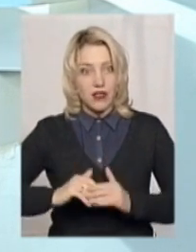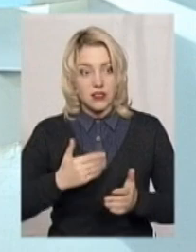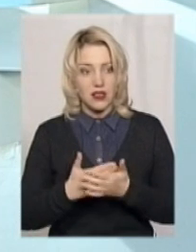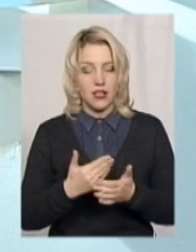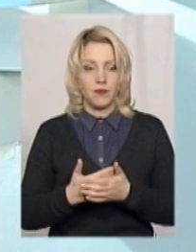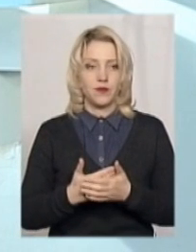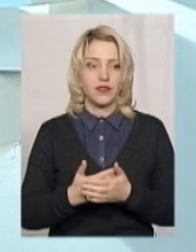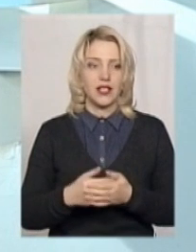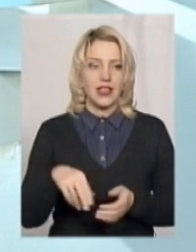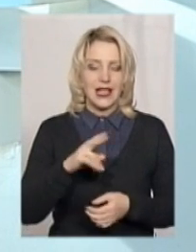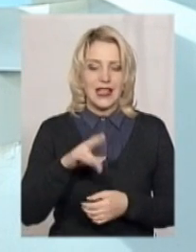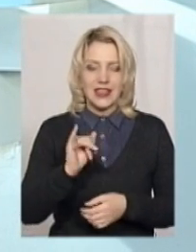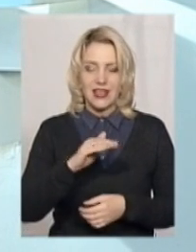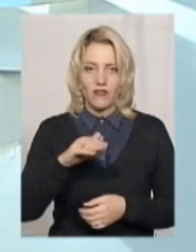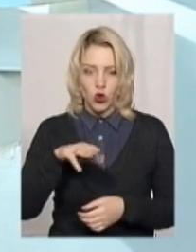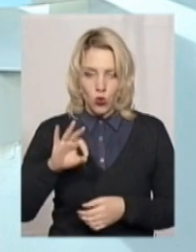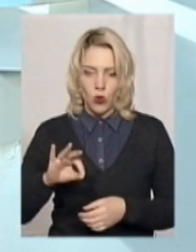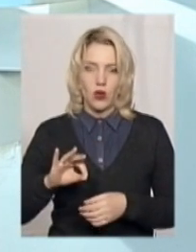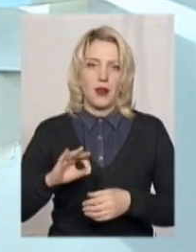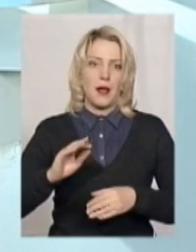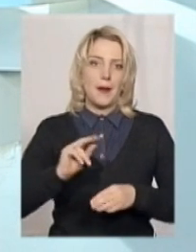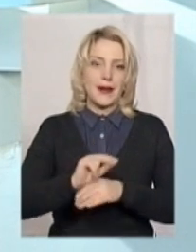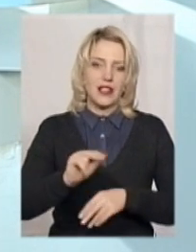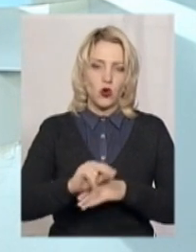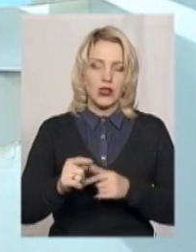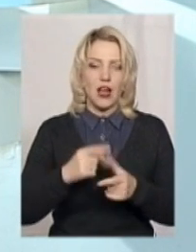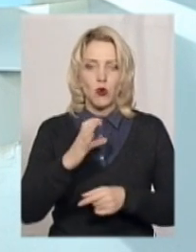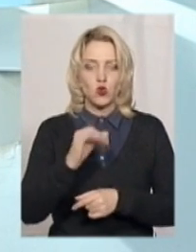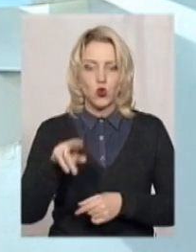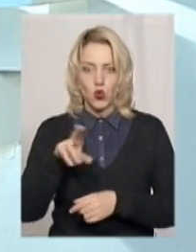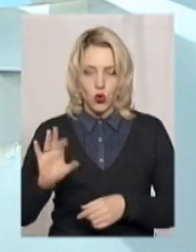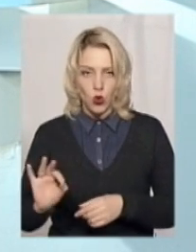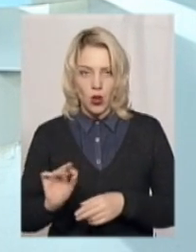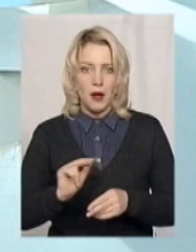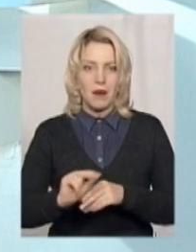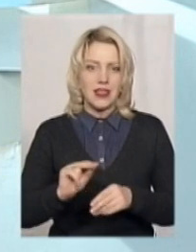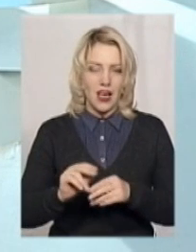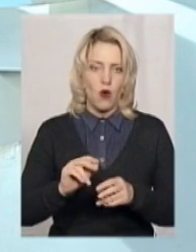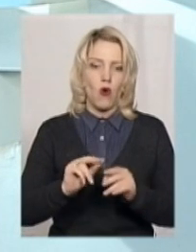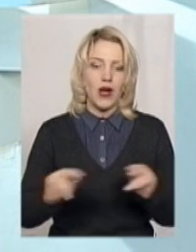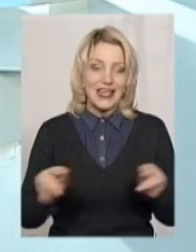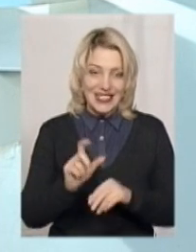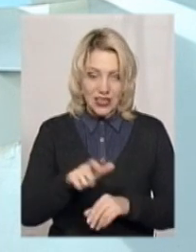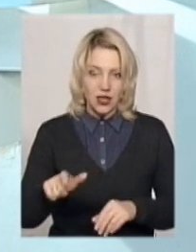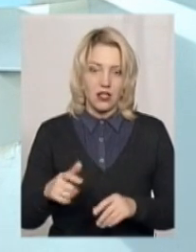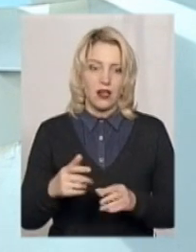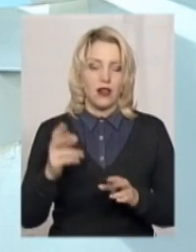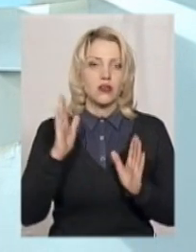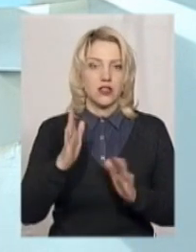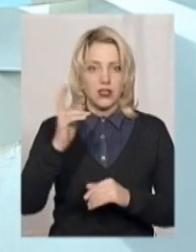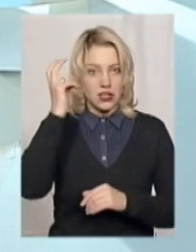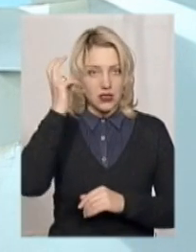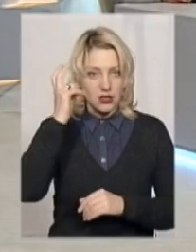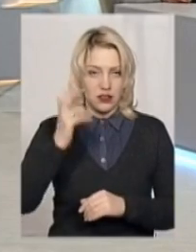наприклад, тифлопедагогіки, сурдопедагогіки готують Київський вуз, можливо, ще один-два вузи в Україні. Тому якщо